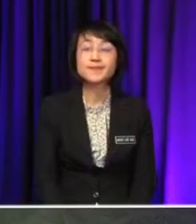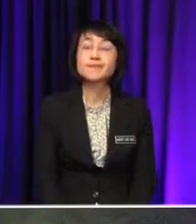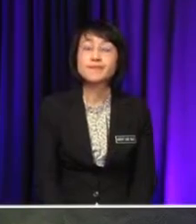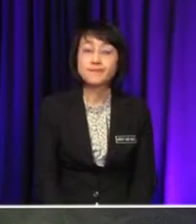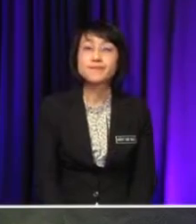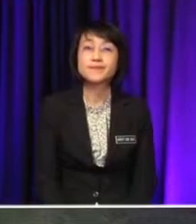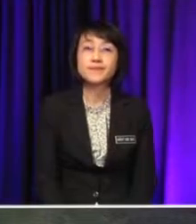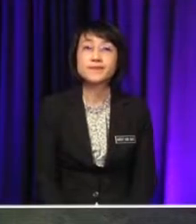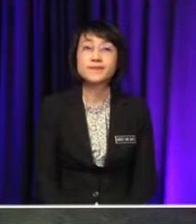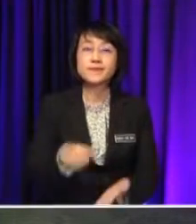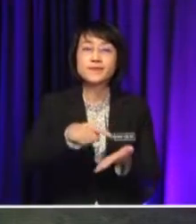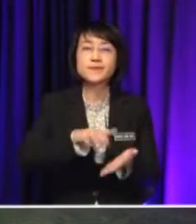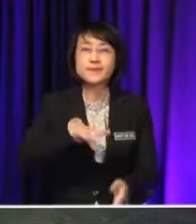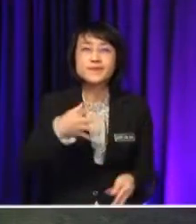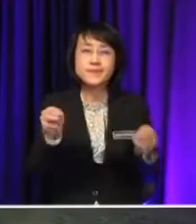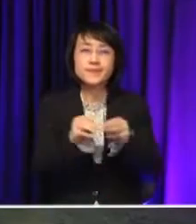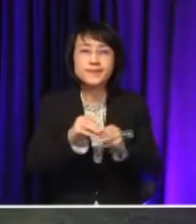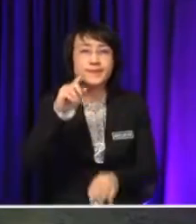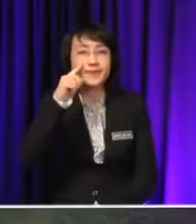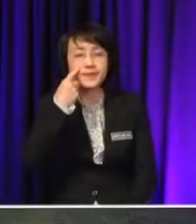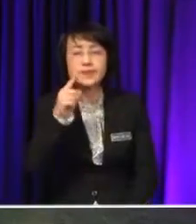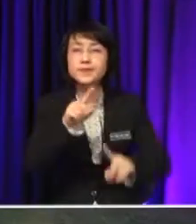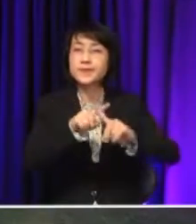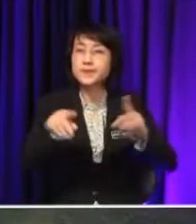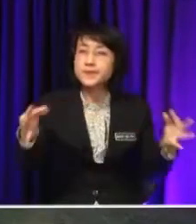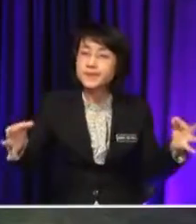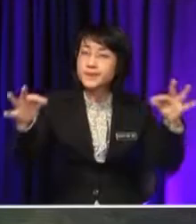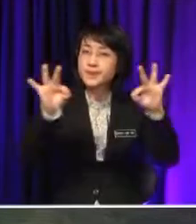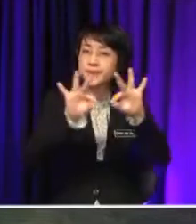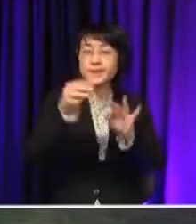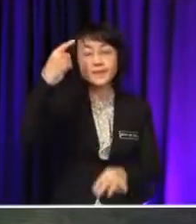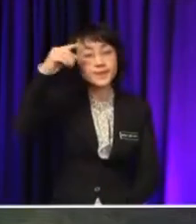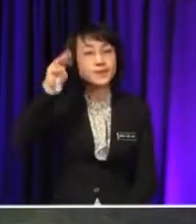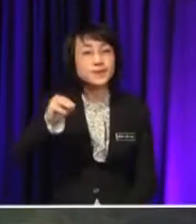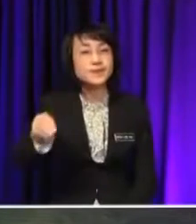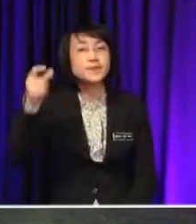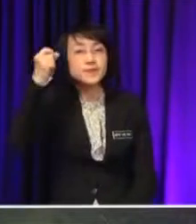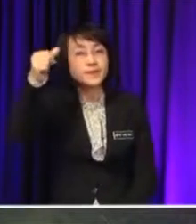di studio dan di rumah paham ingat untuk menghadapi